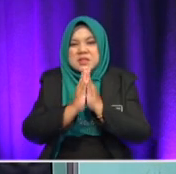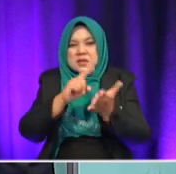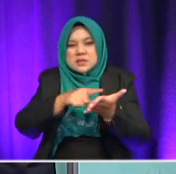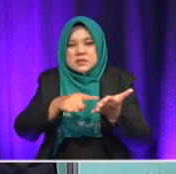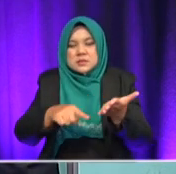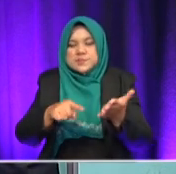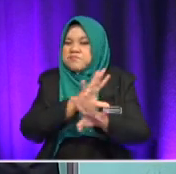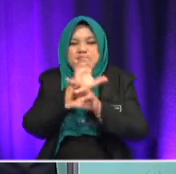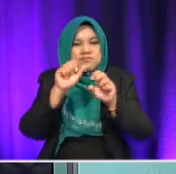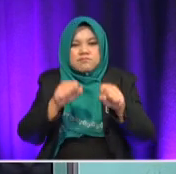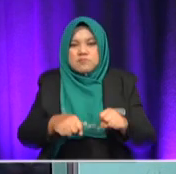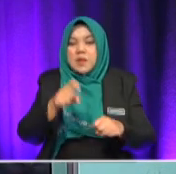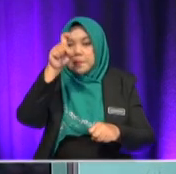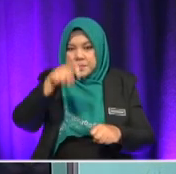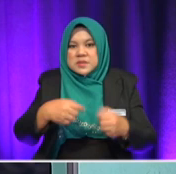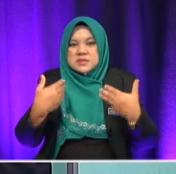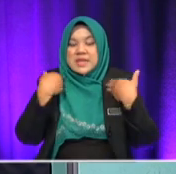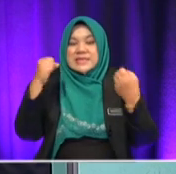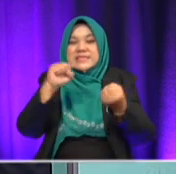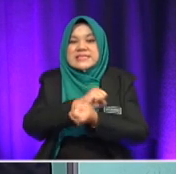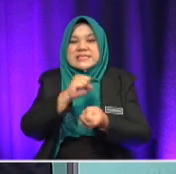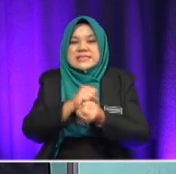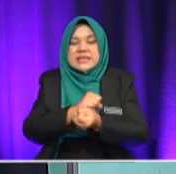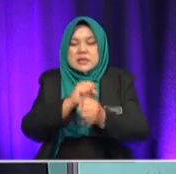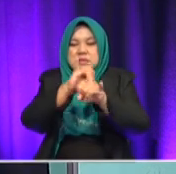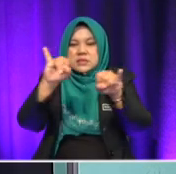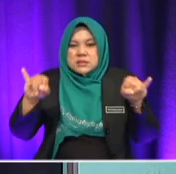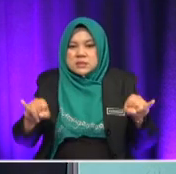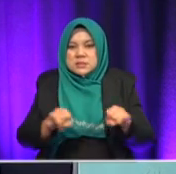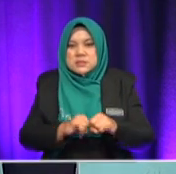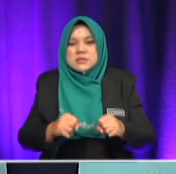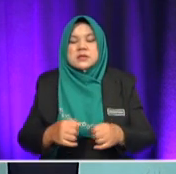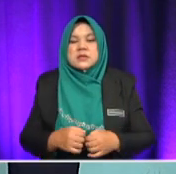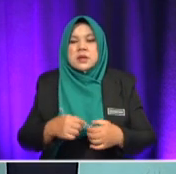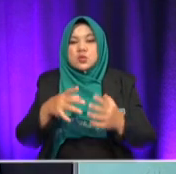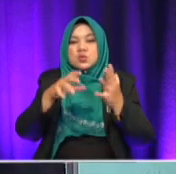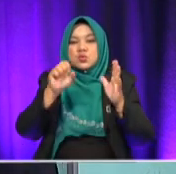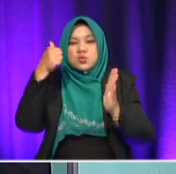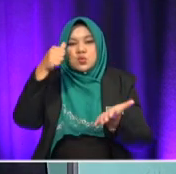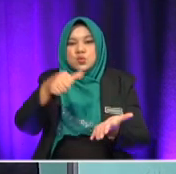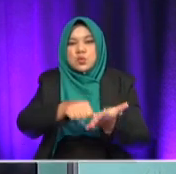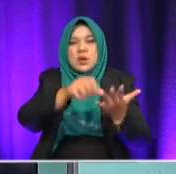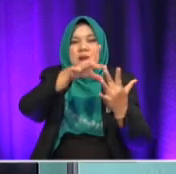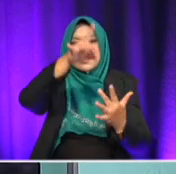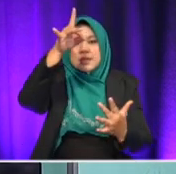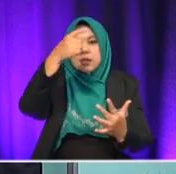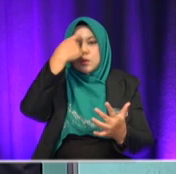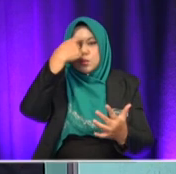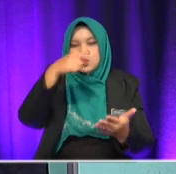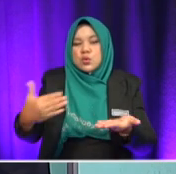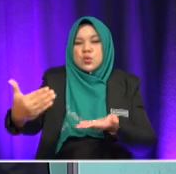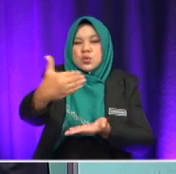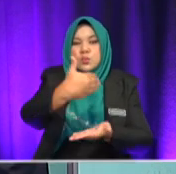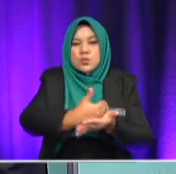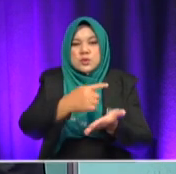dulu mana latikkan daripada pemerintah Oke ini surat al-laitikan saya dilantik untuk mengutip